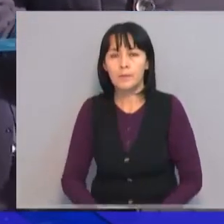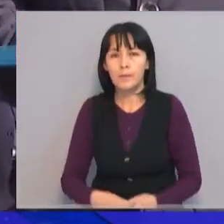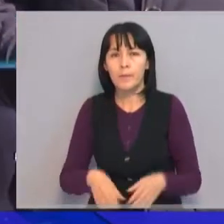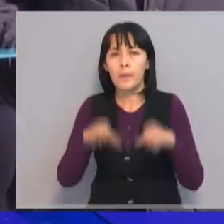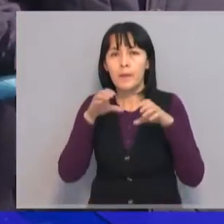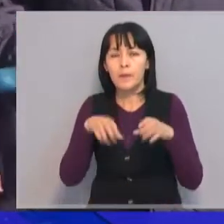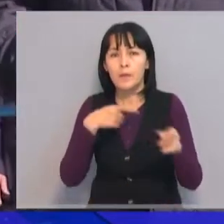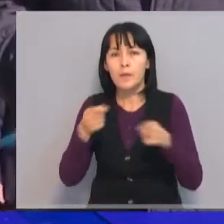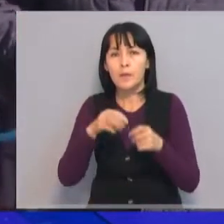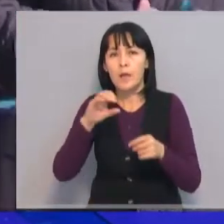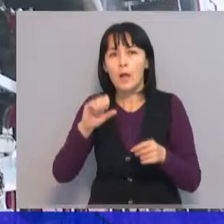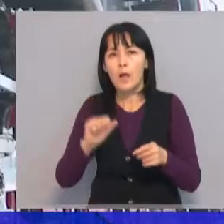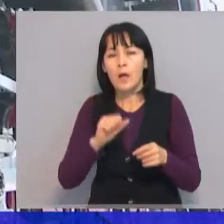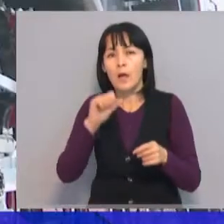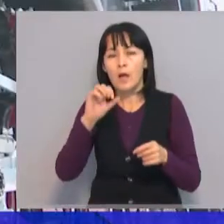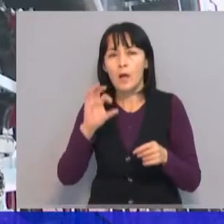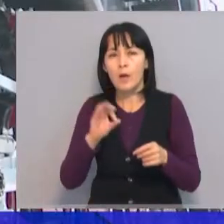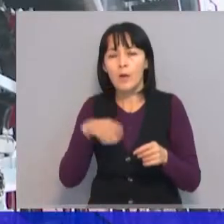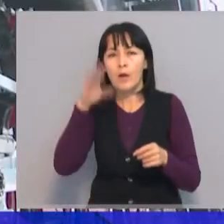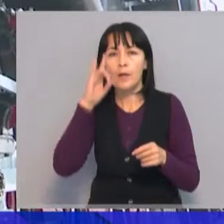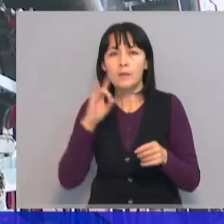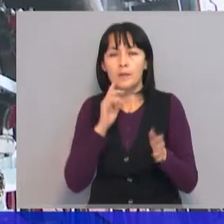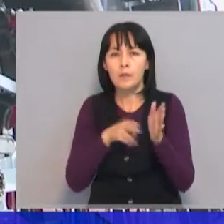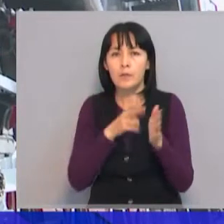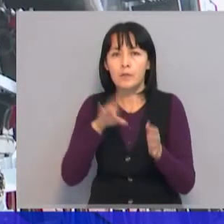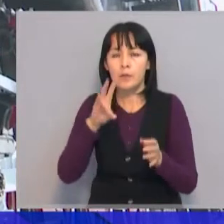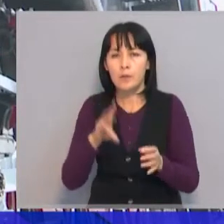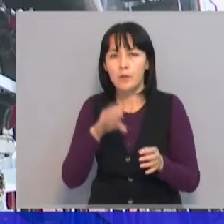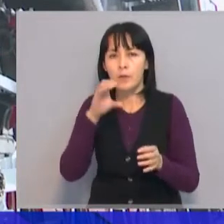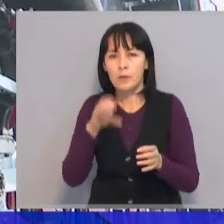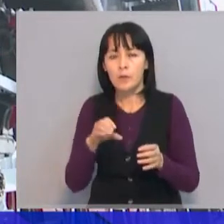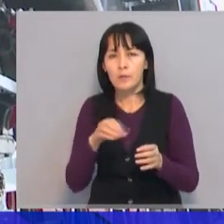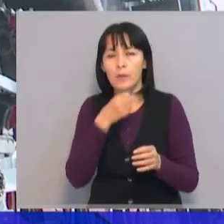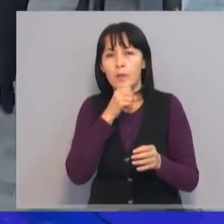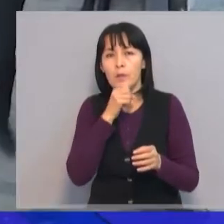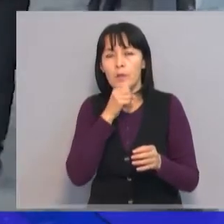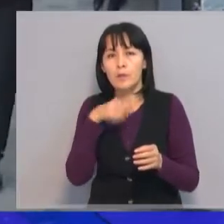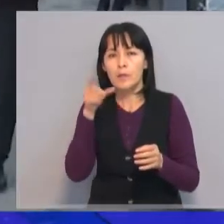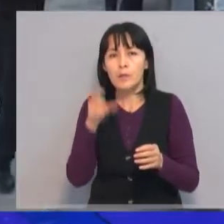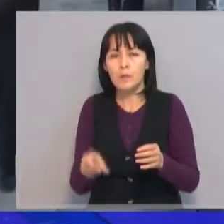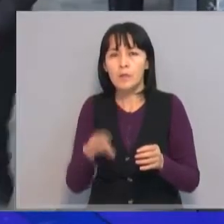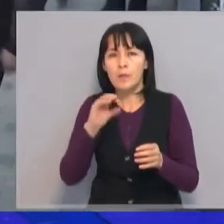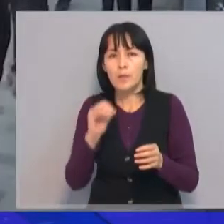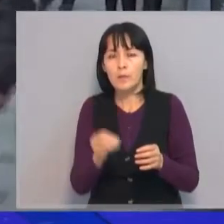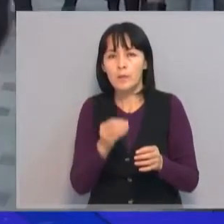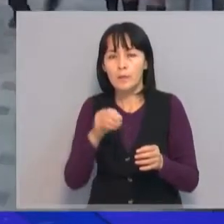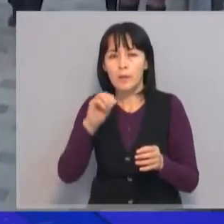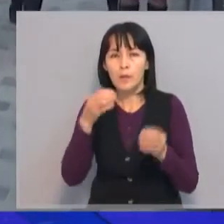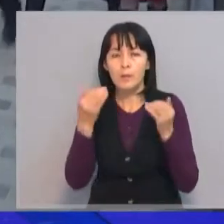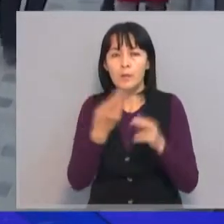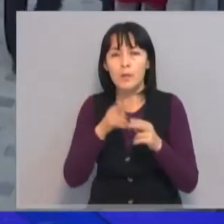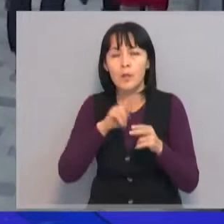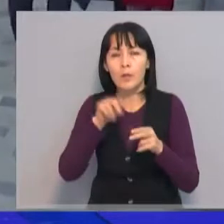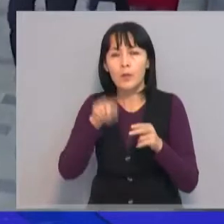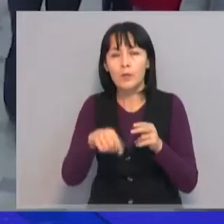председатель правления АО НК «Казахстан» Тимир Жолы Нурлан Сауронбаев и ветеран железнодорожной отрасли Ермекбай Ерманов,